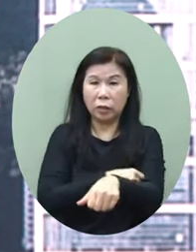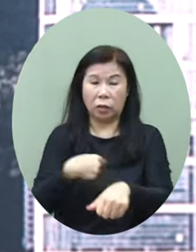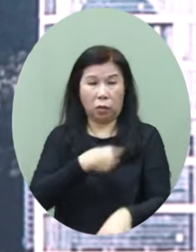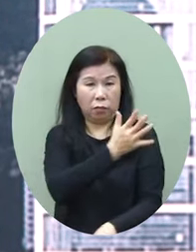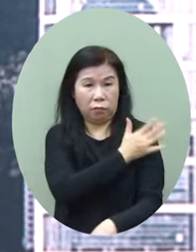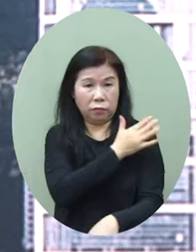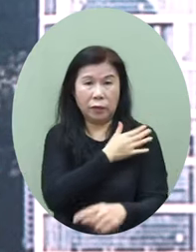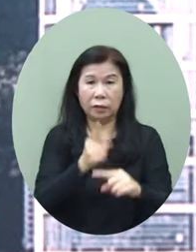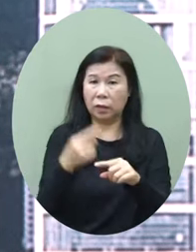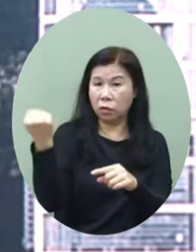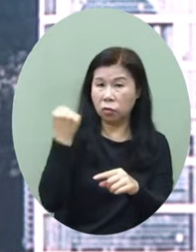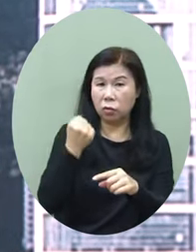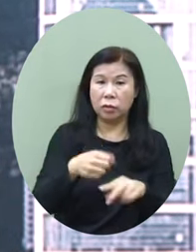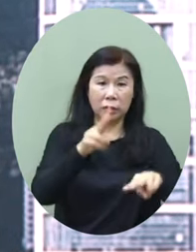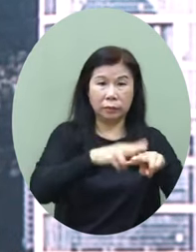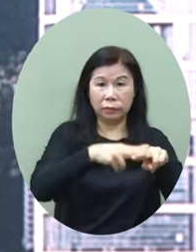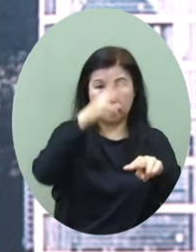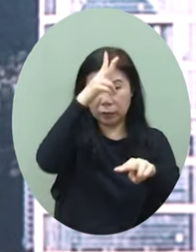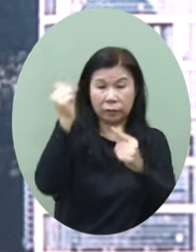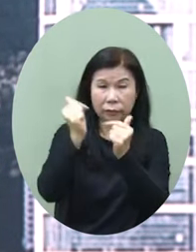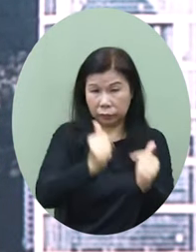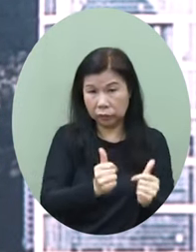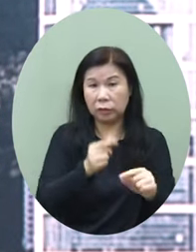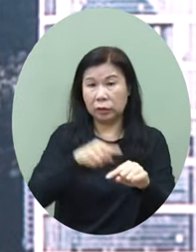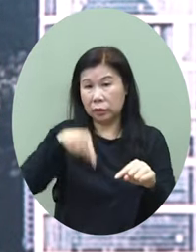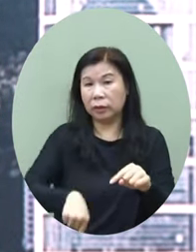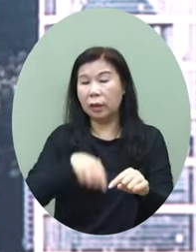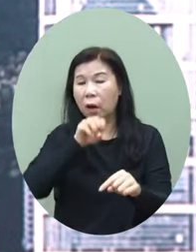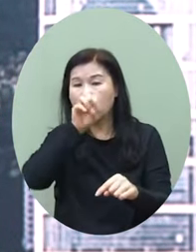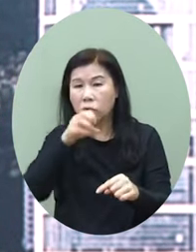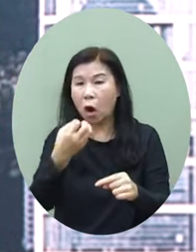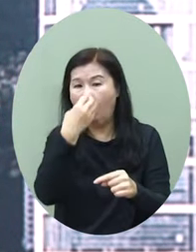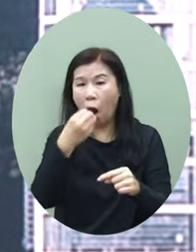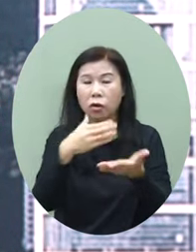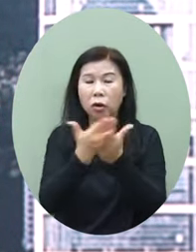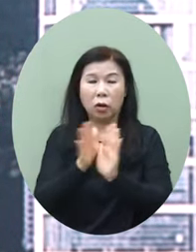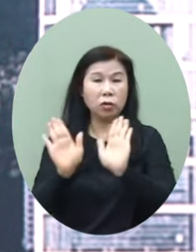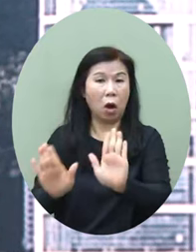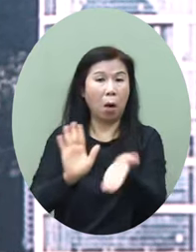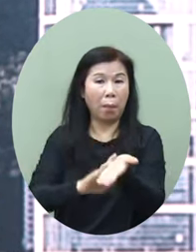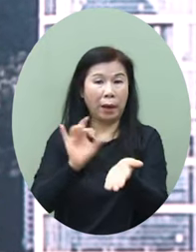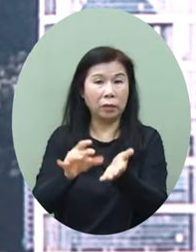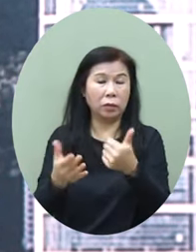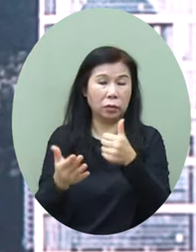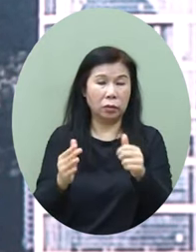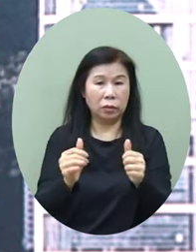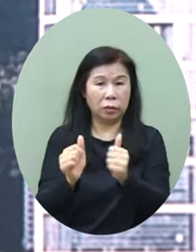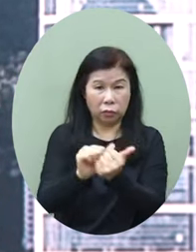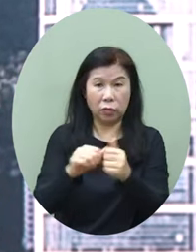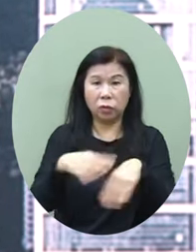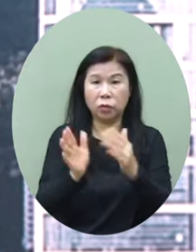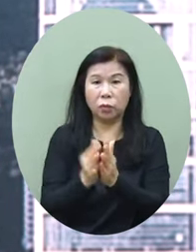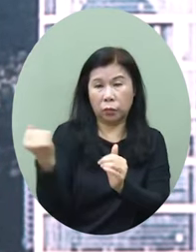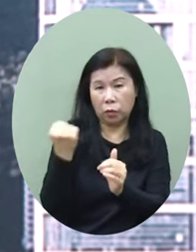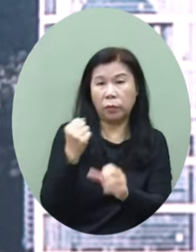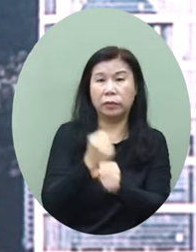盡我最大的努力中央一直都展示了對香港抗疫方面的協助是義不容辭